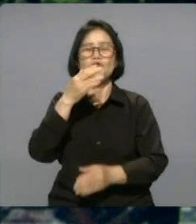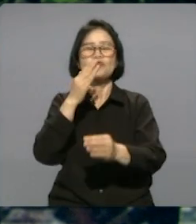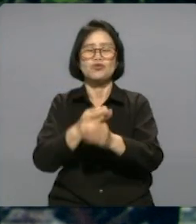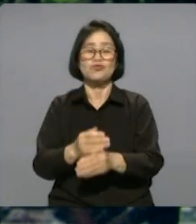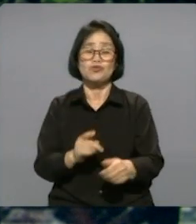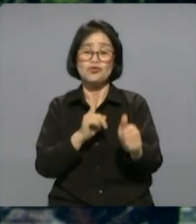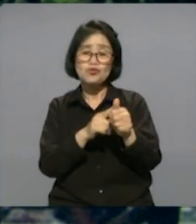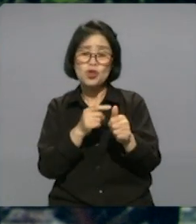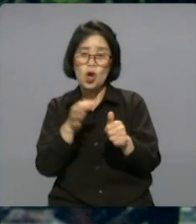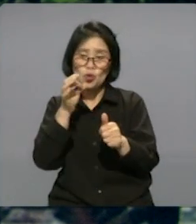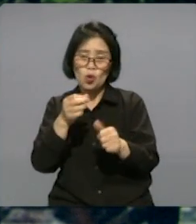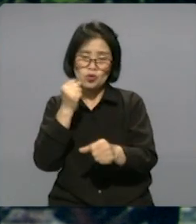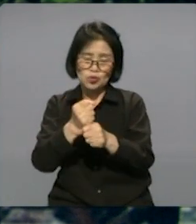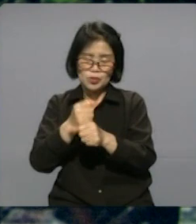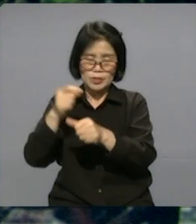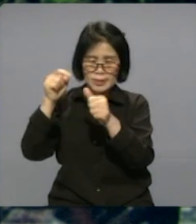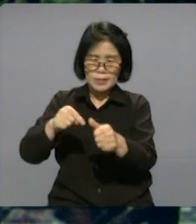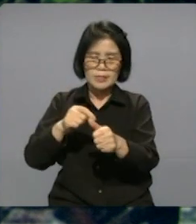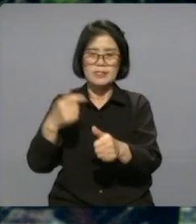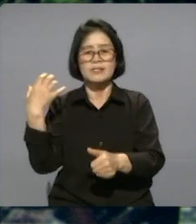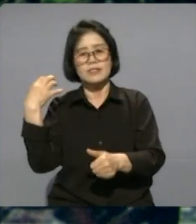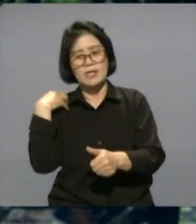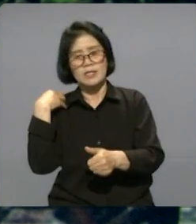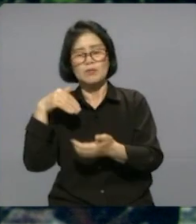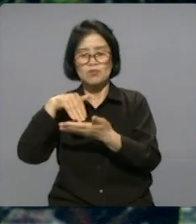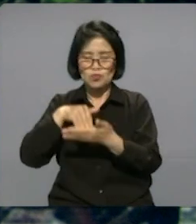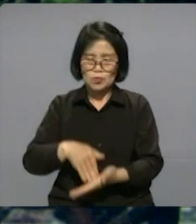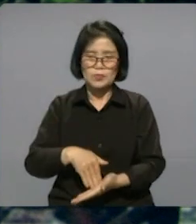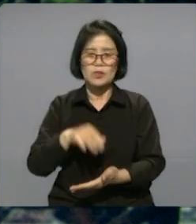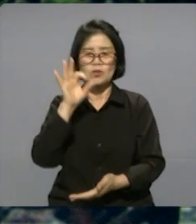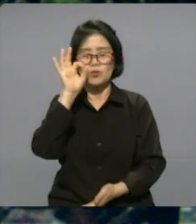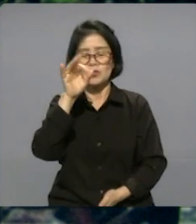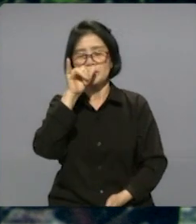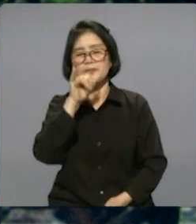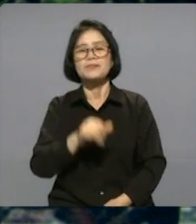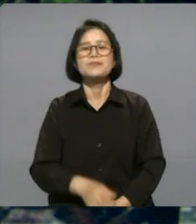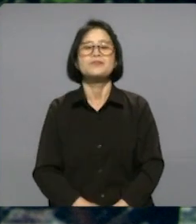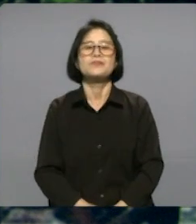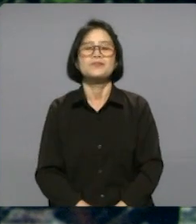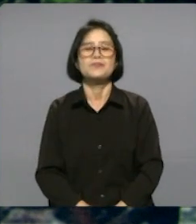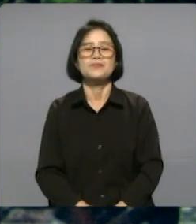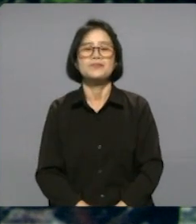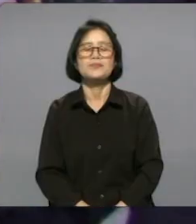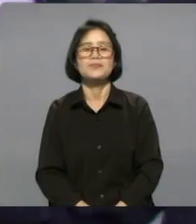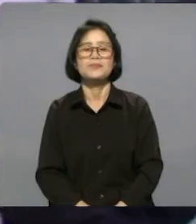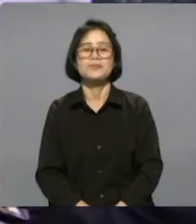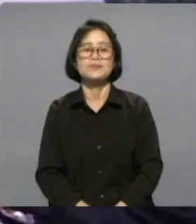윤 의원이 돈 조성을 지시하는 등 책임이 무겁다고 보고 있습니다. 이상호 기자입니다.